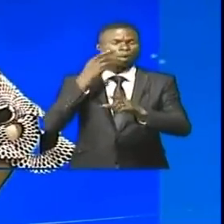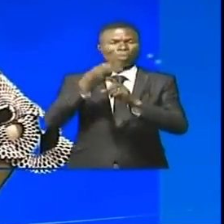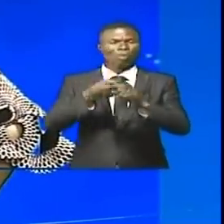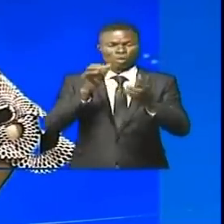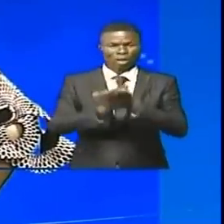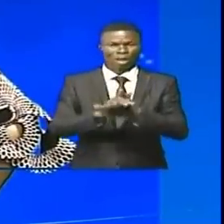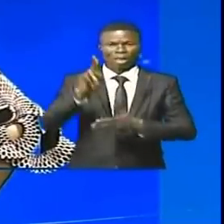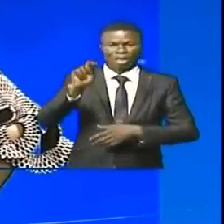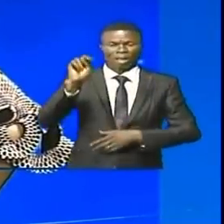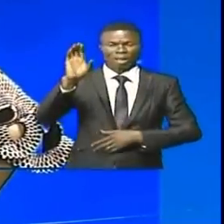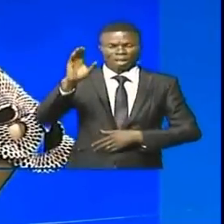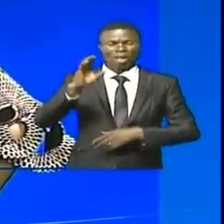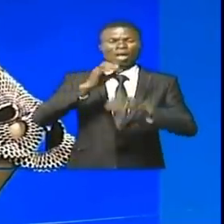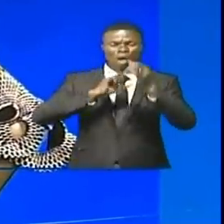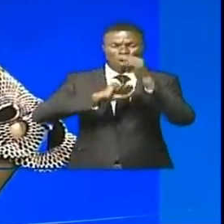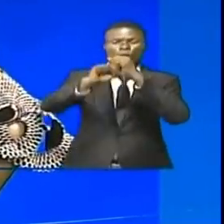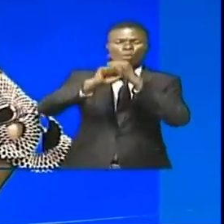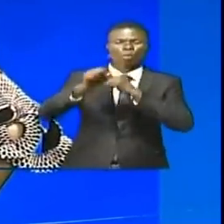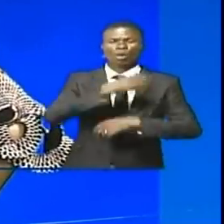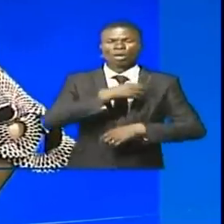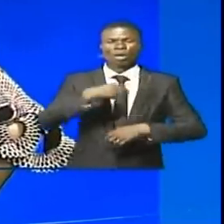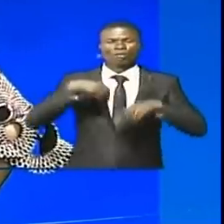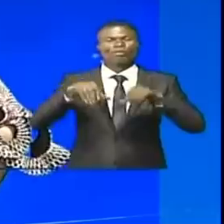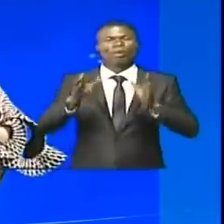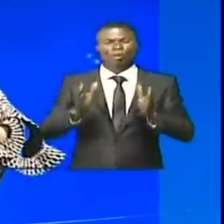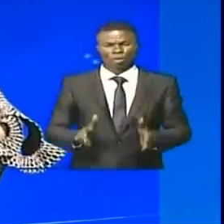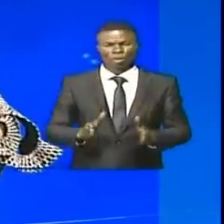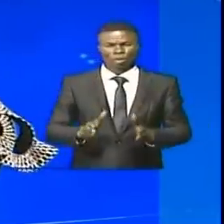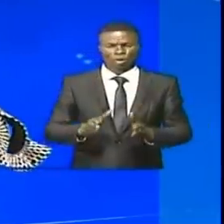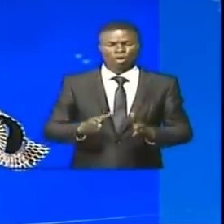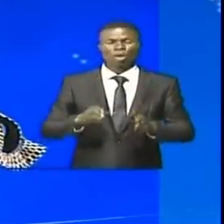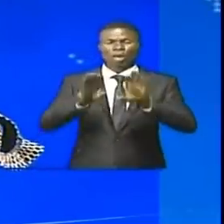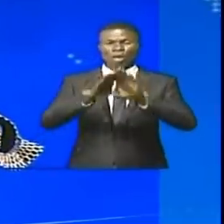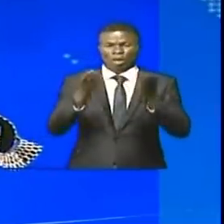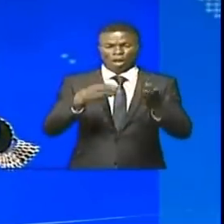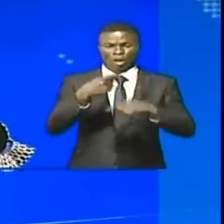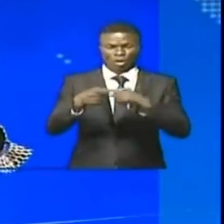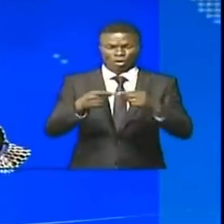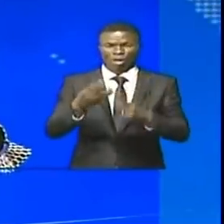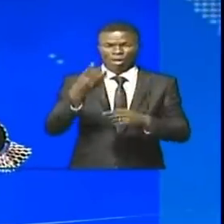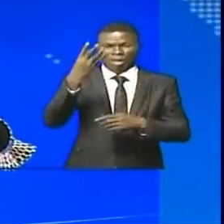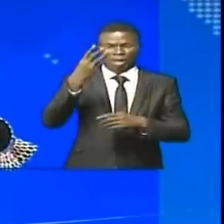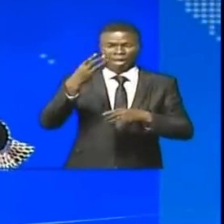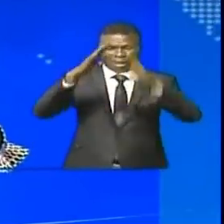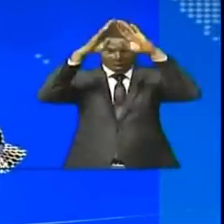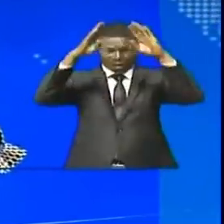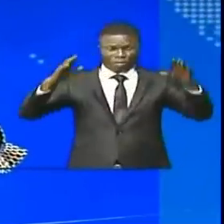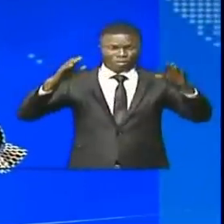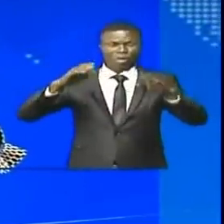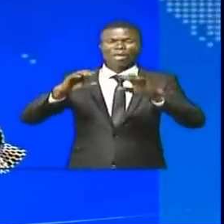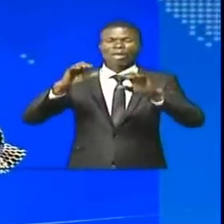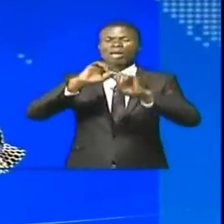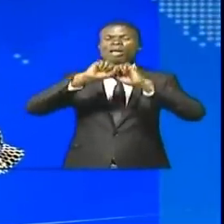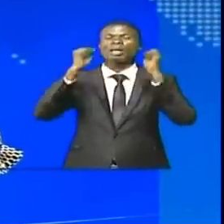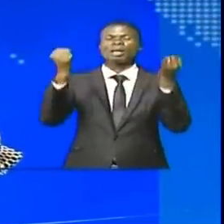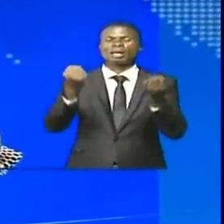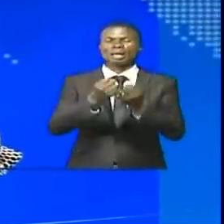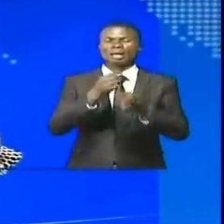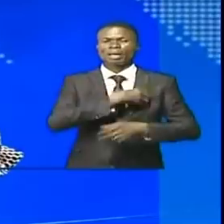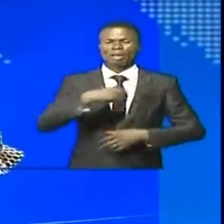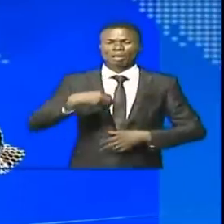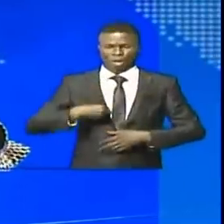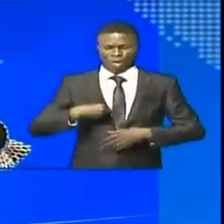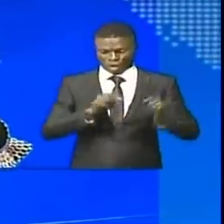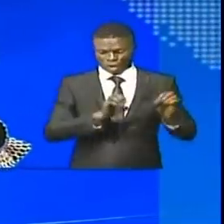rtnc va faire la promotion de la femme congolaise ouvrons cette rubrique par ce quatrième salon de l'entrepreneuriat de la jeune femme qui s'est